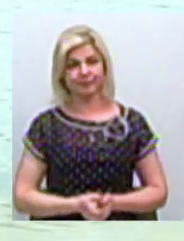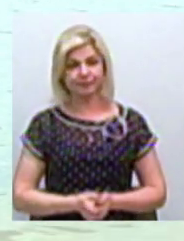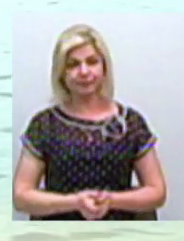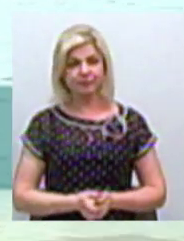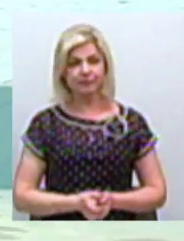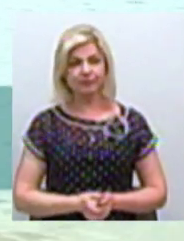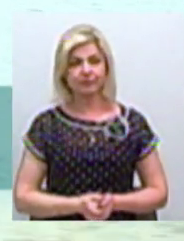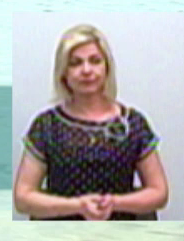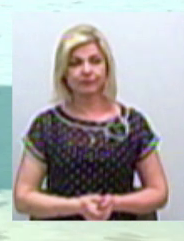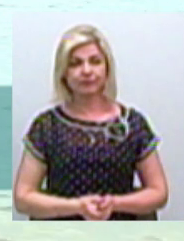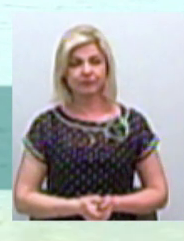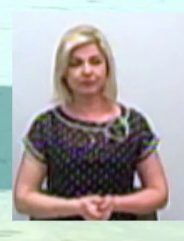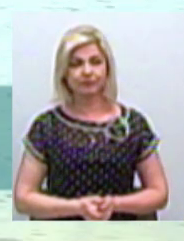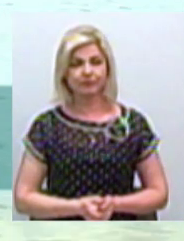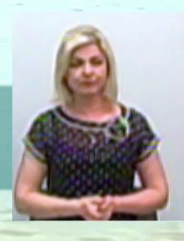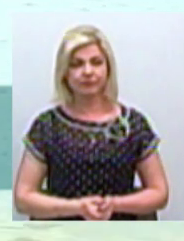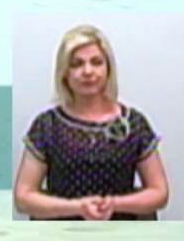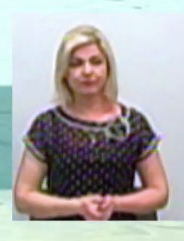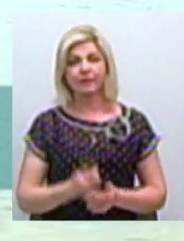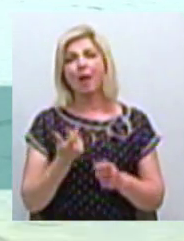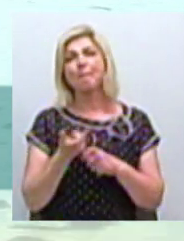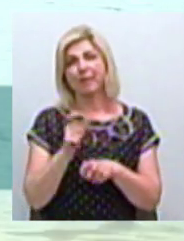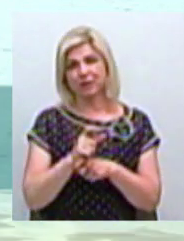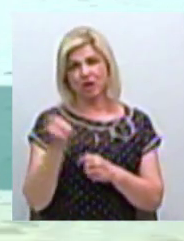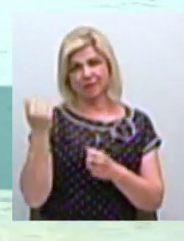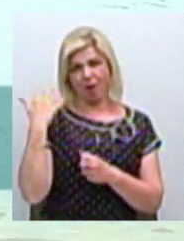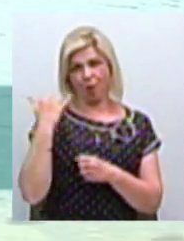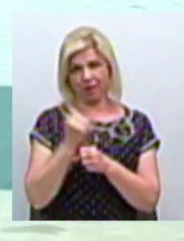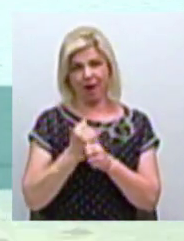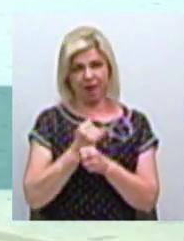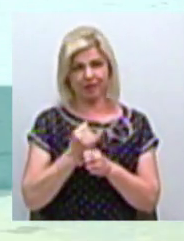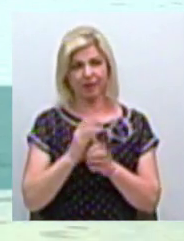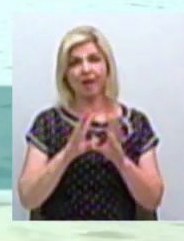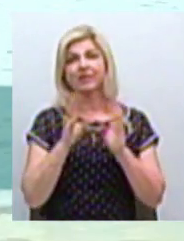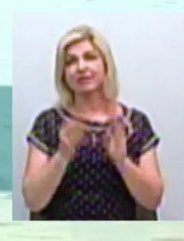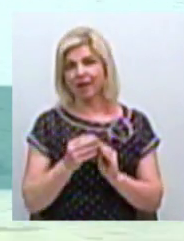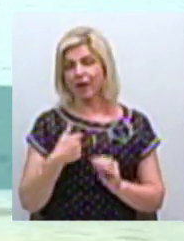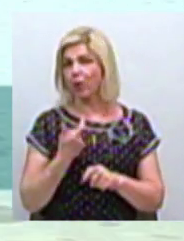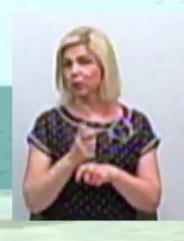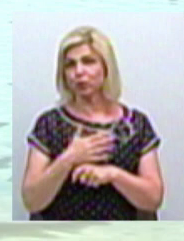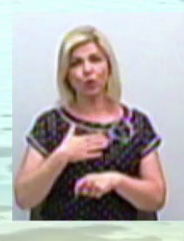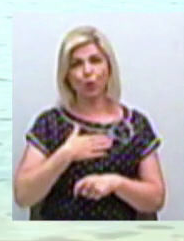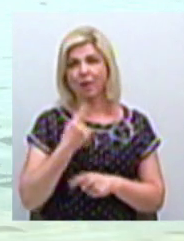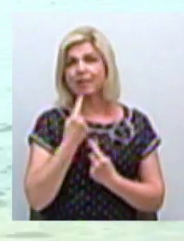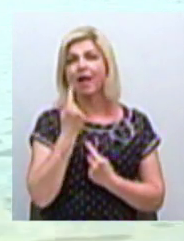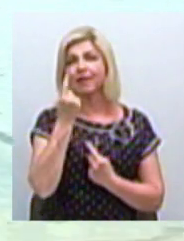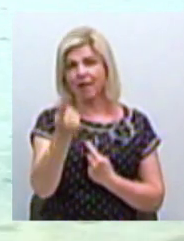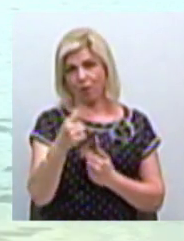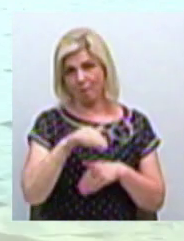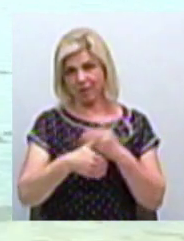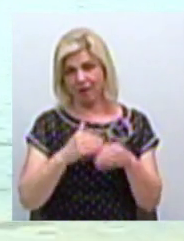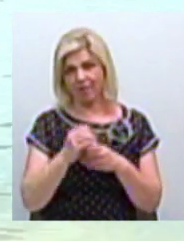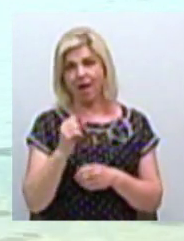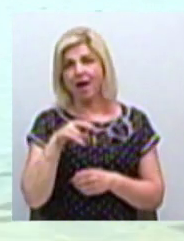дуже купаємося, більш так наближе позагорати та піти домой. Ну, взагалі-то я дуже люблю далеко плавати, але